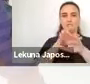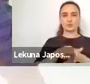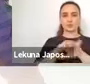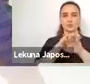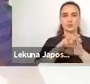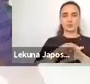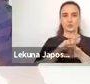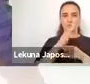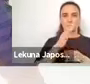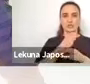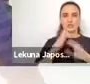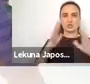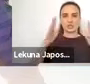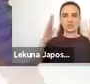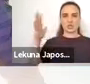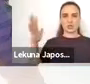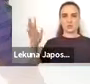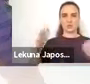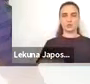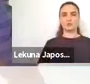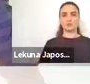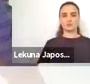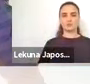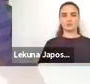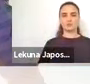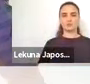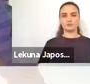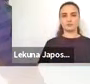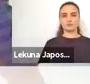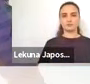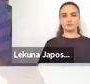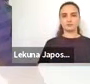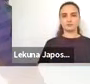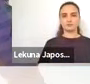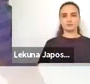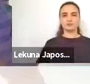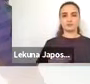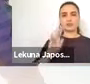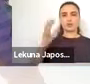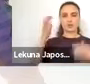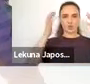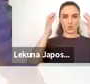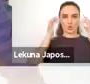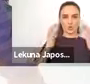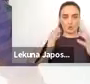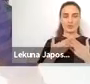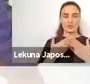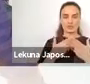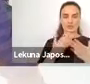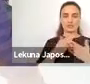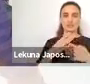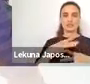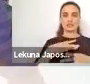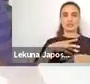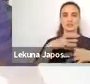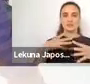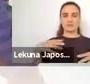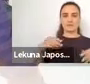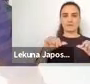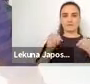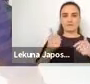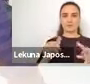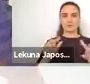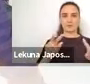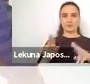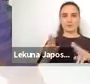არის გიგანტური და უშვათ ან ლომი რომელიც არის ზებრასავით